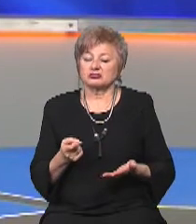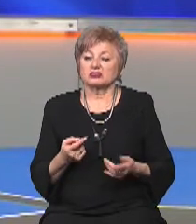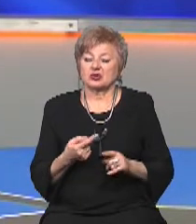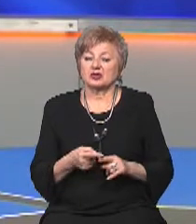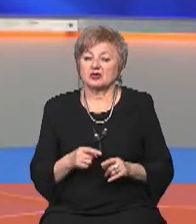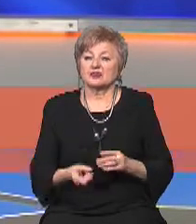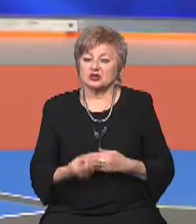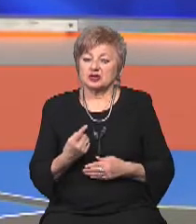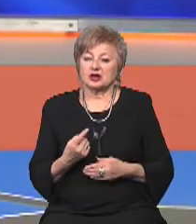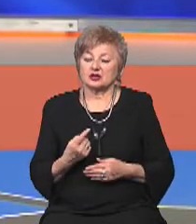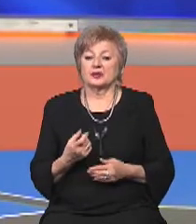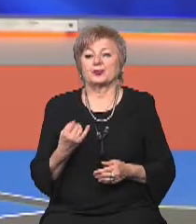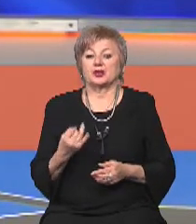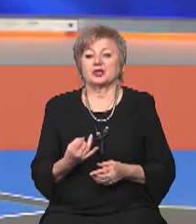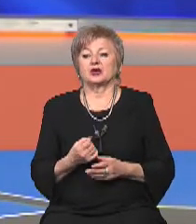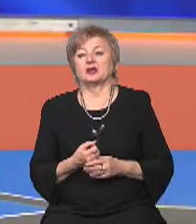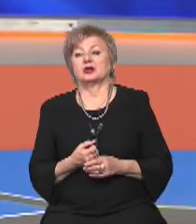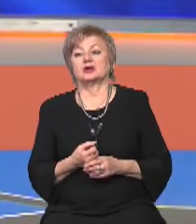інформацію. І